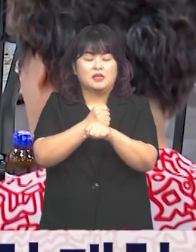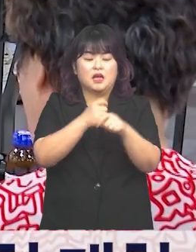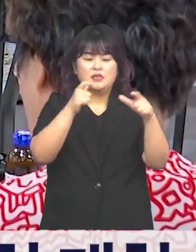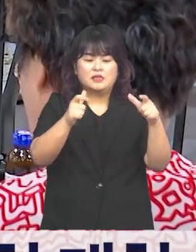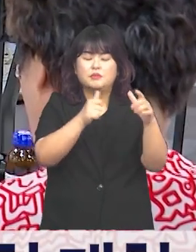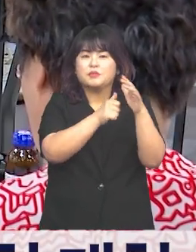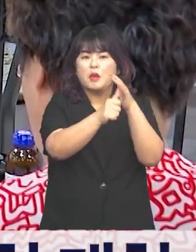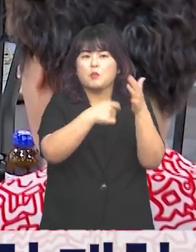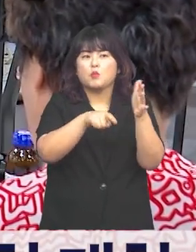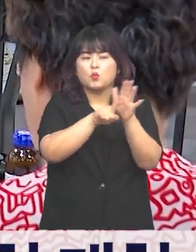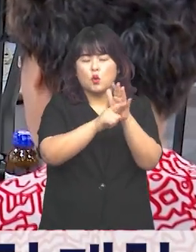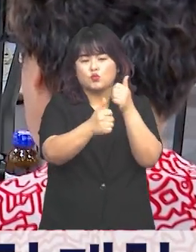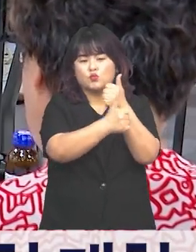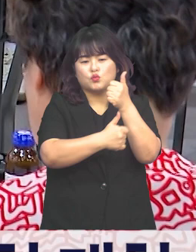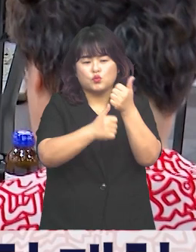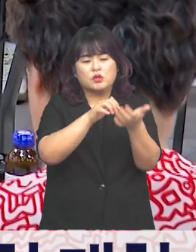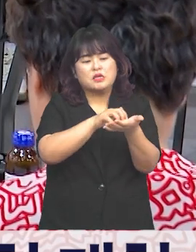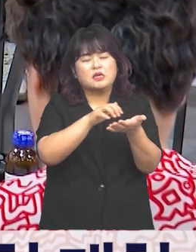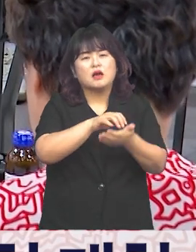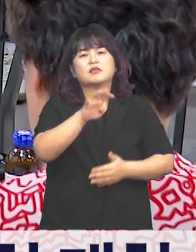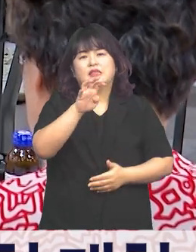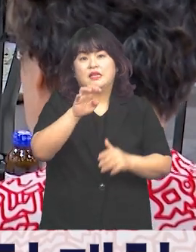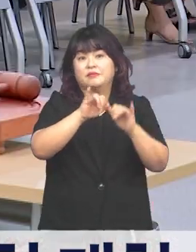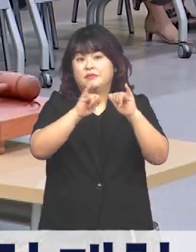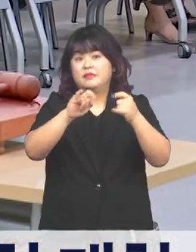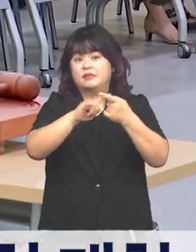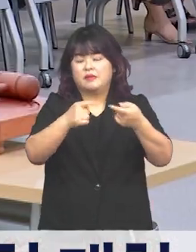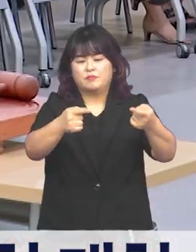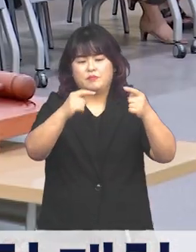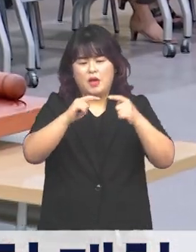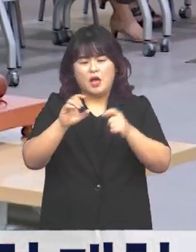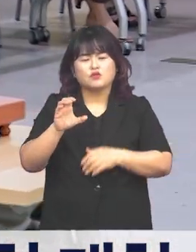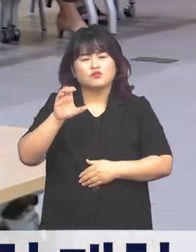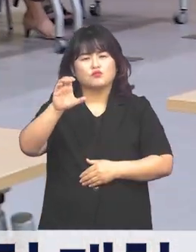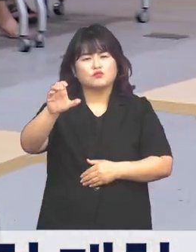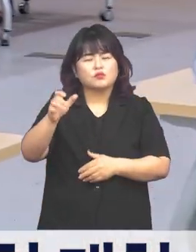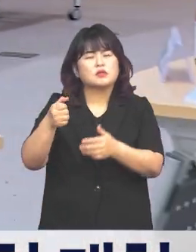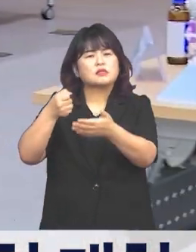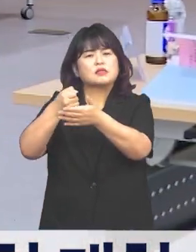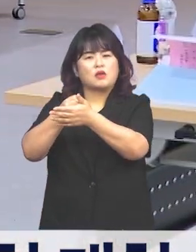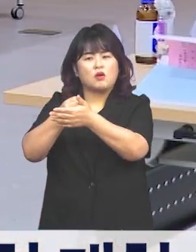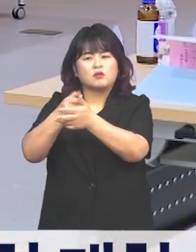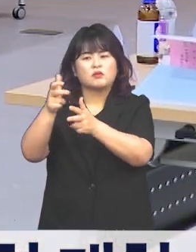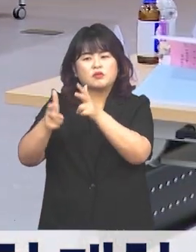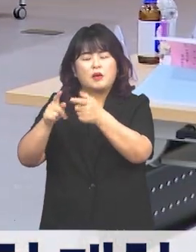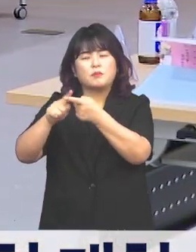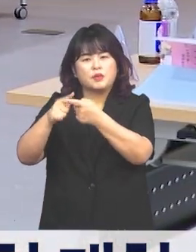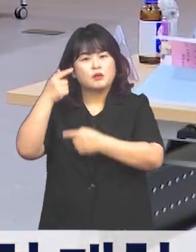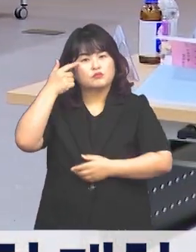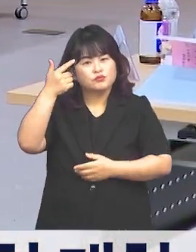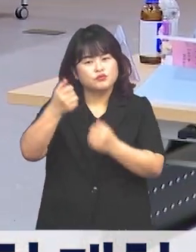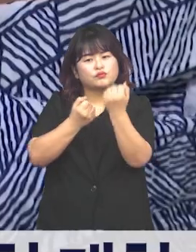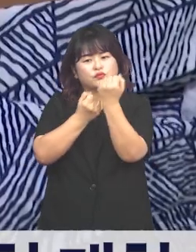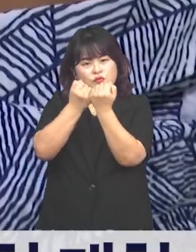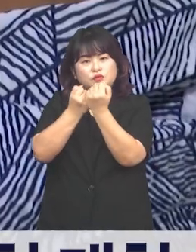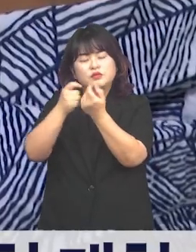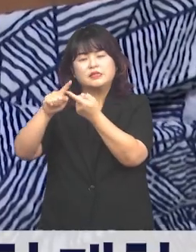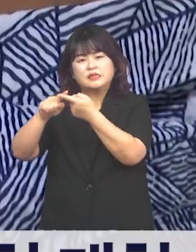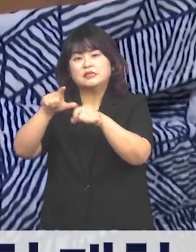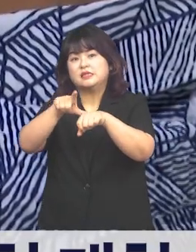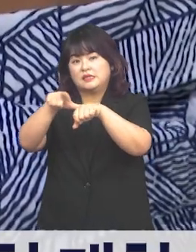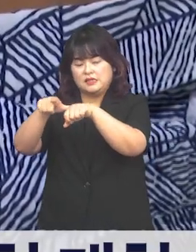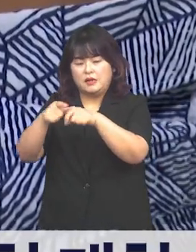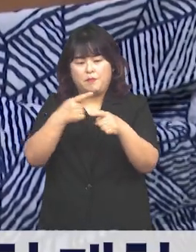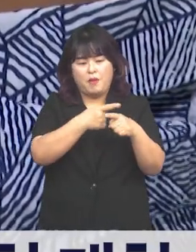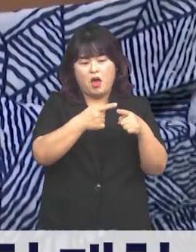대표해 주민참여예산위원회 위원 40여 명이 참석해 투자 결정 사업에 대한 설명과 질의응답을 거쳐